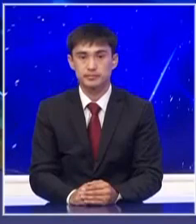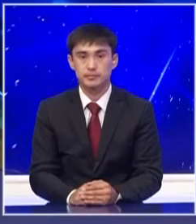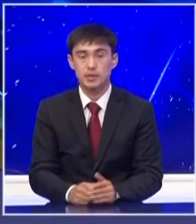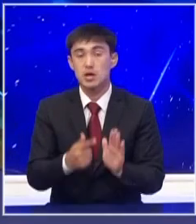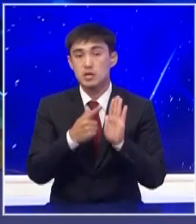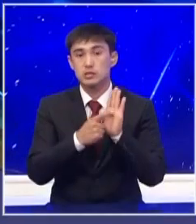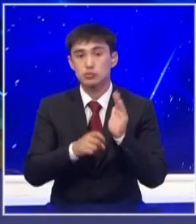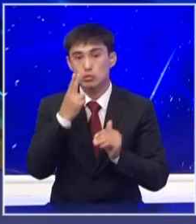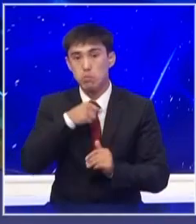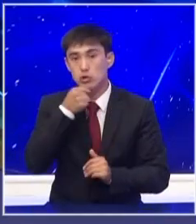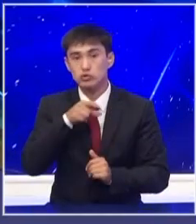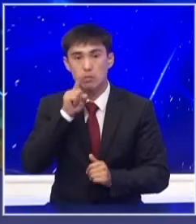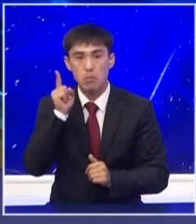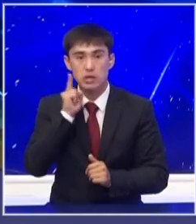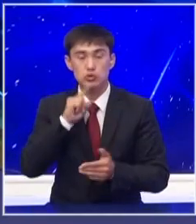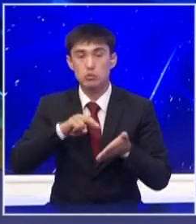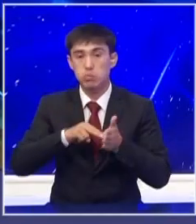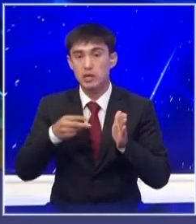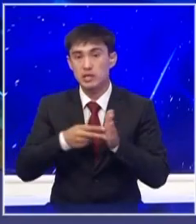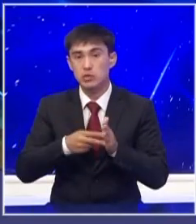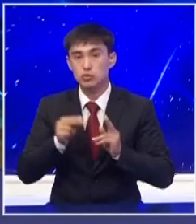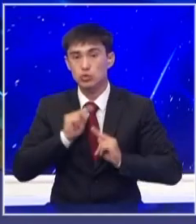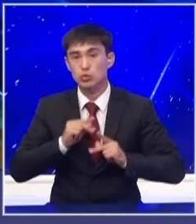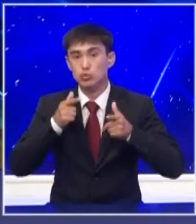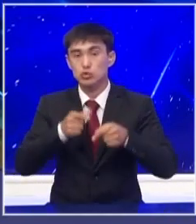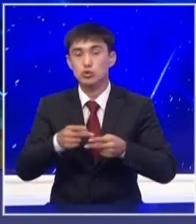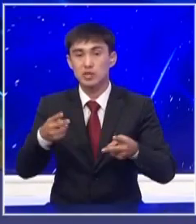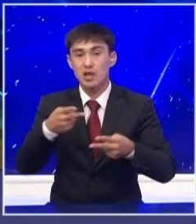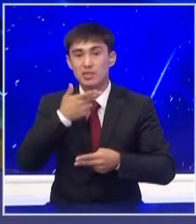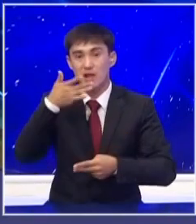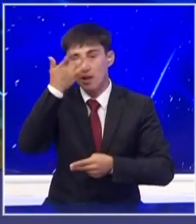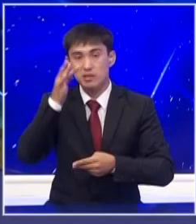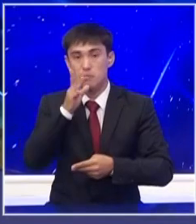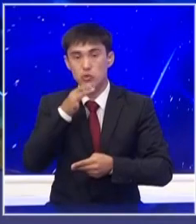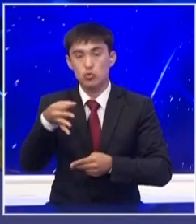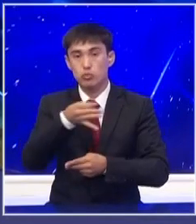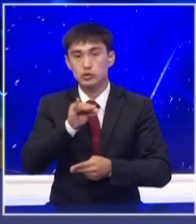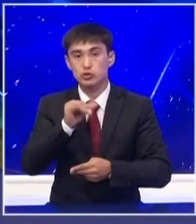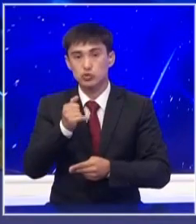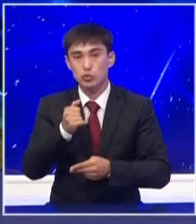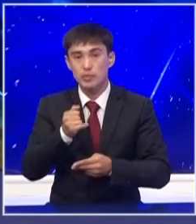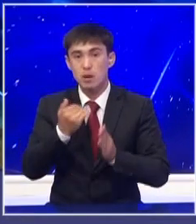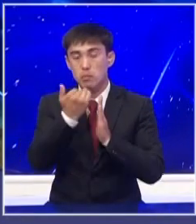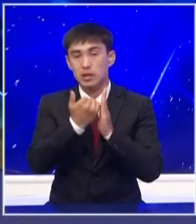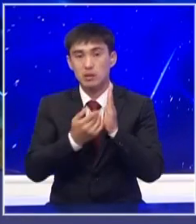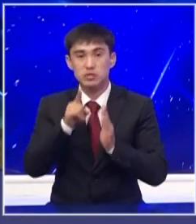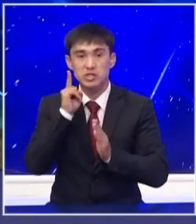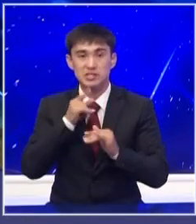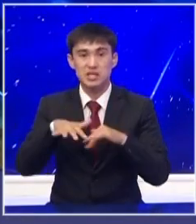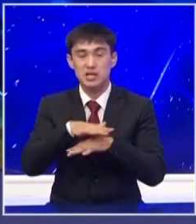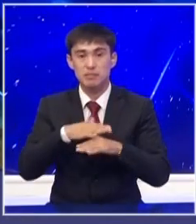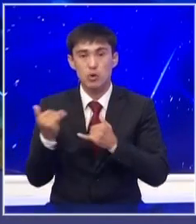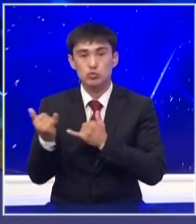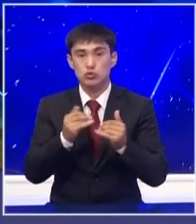Порядка 700 подростков и молодежи планируется трудоустроить на летний период в области ЖИТСУ в рамках программы «Жасыл-Ель».